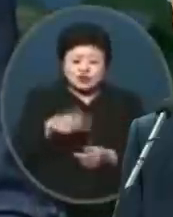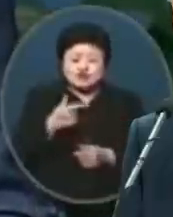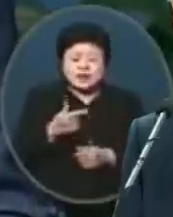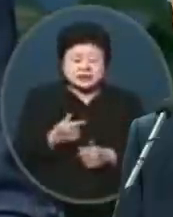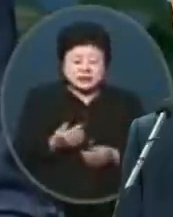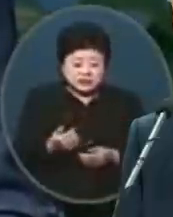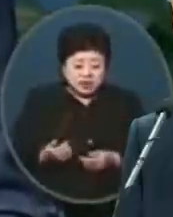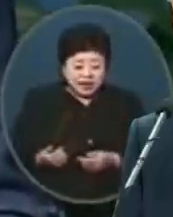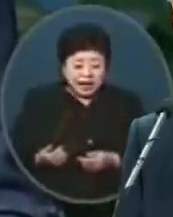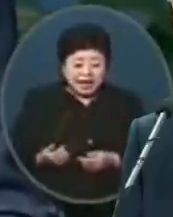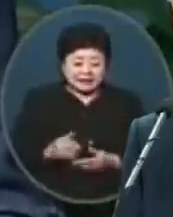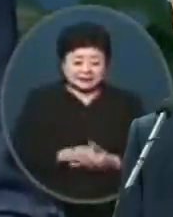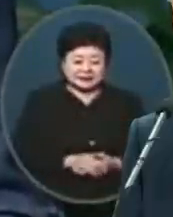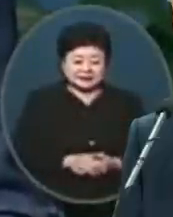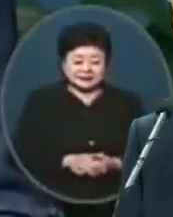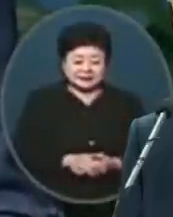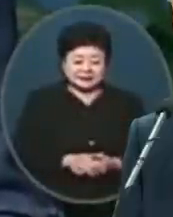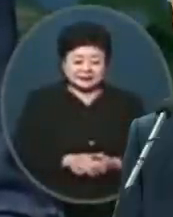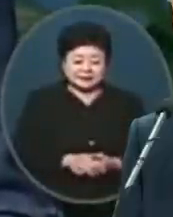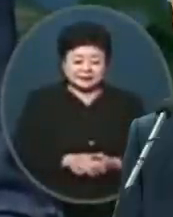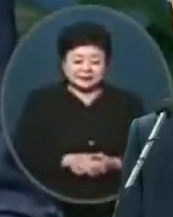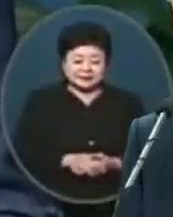전에